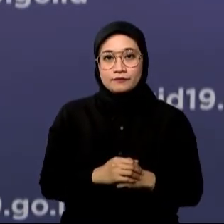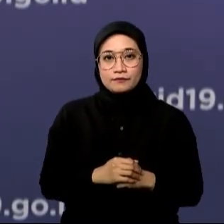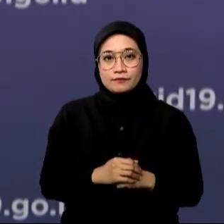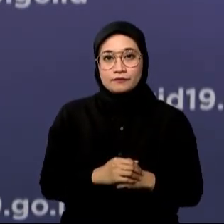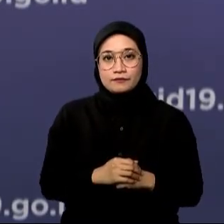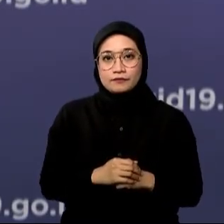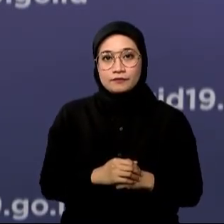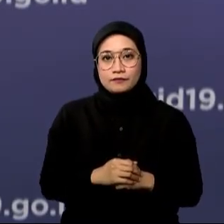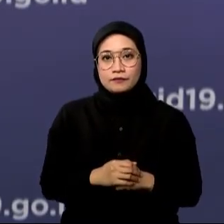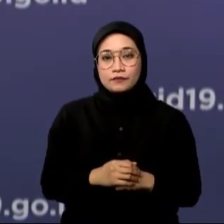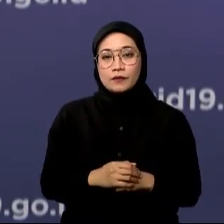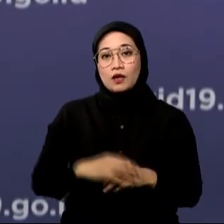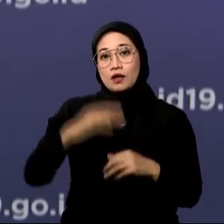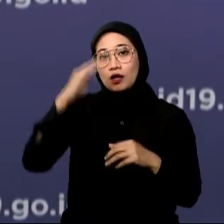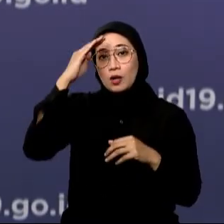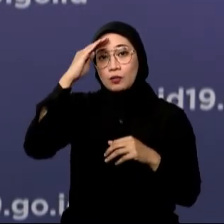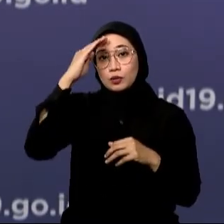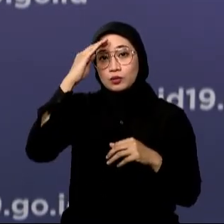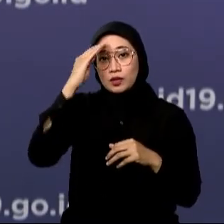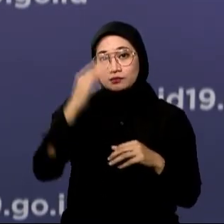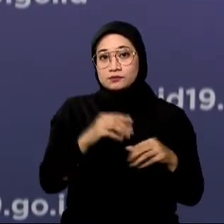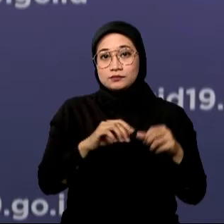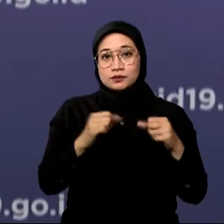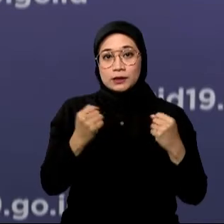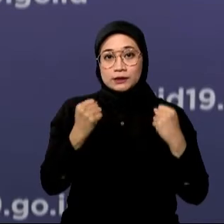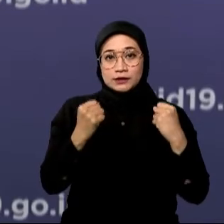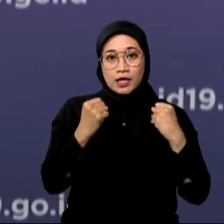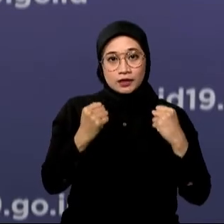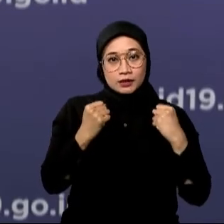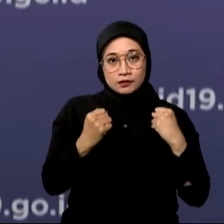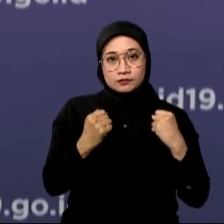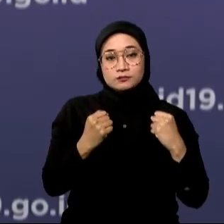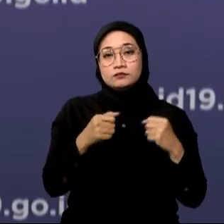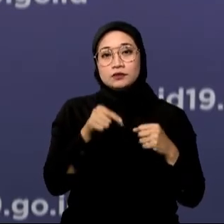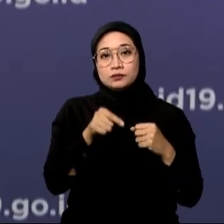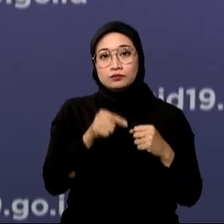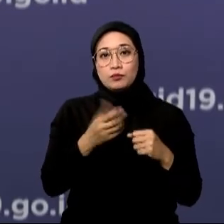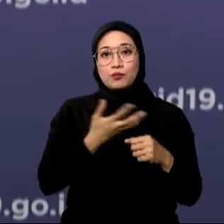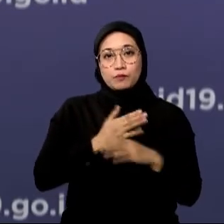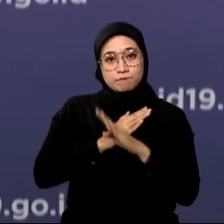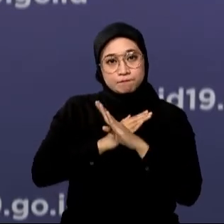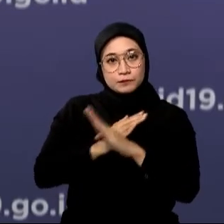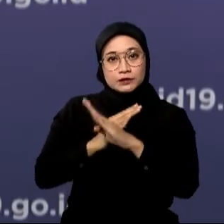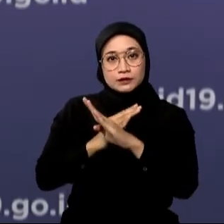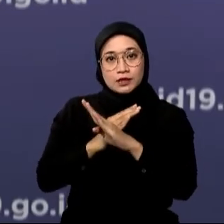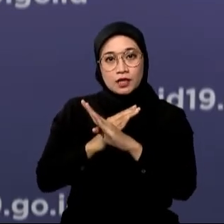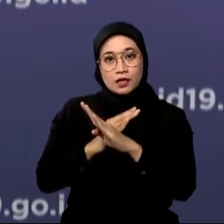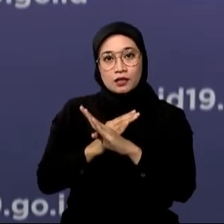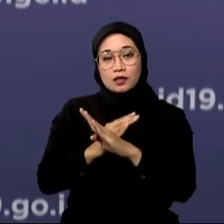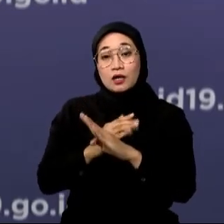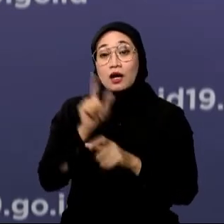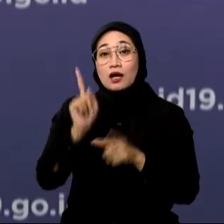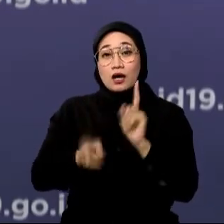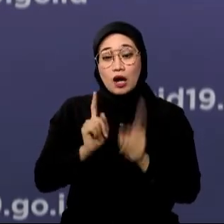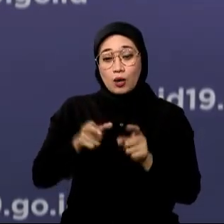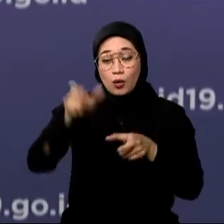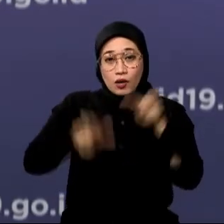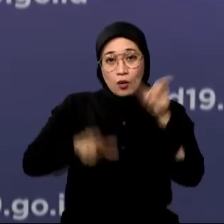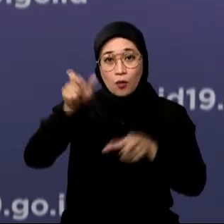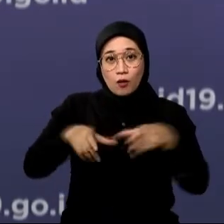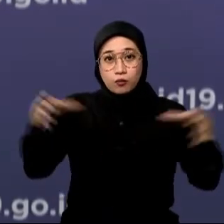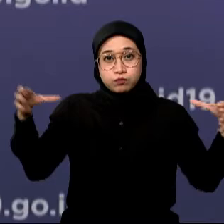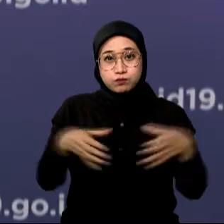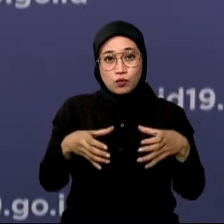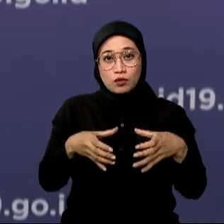petugas kesehatan yang dapat menularkan, tapi kerumunan yang dapat menjadi resiko sumber penularan baru.